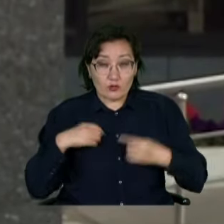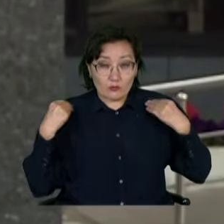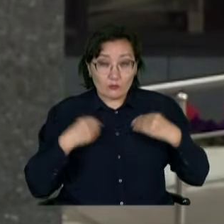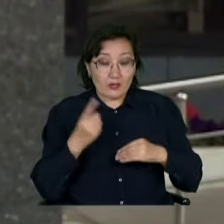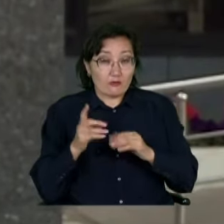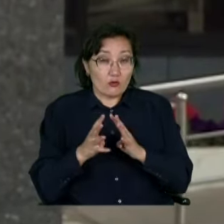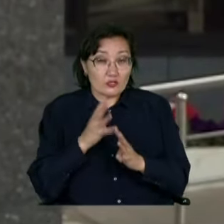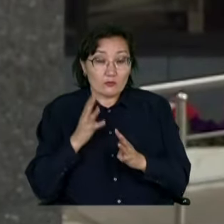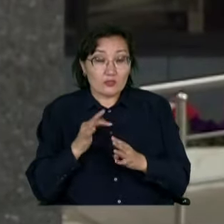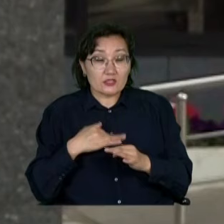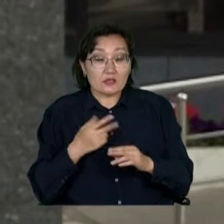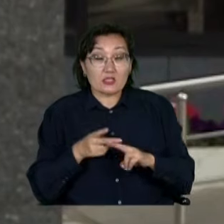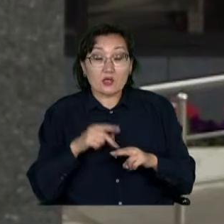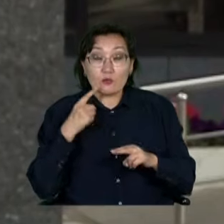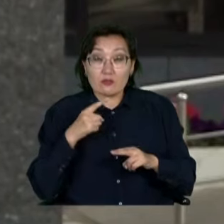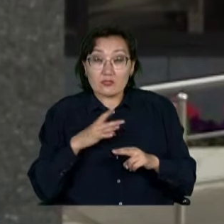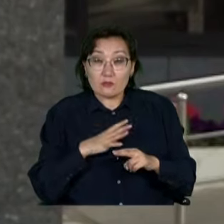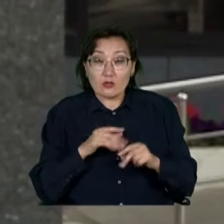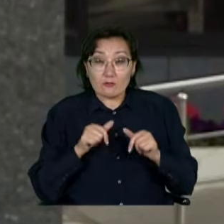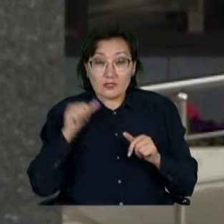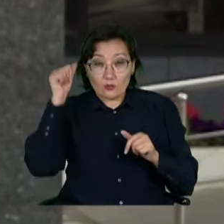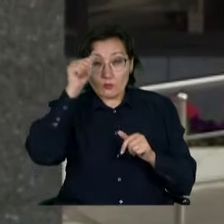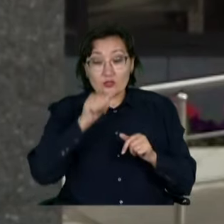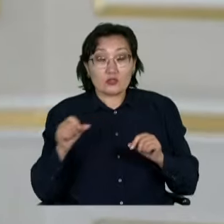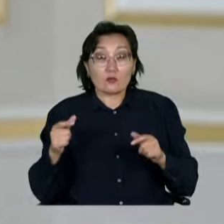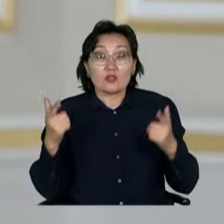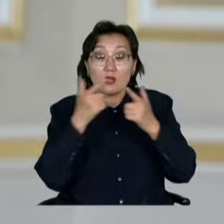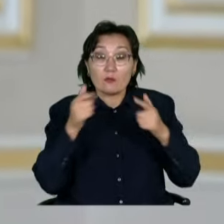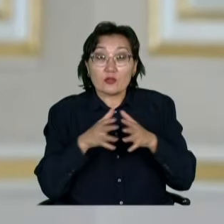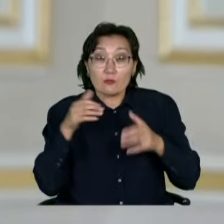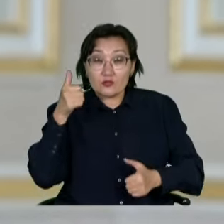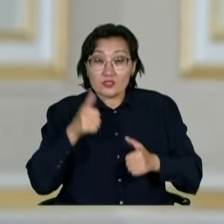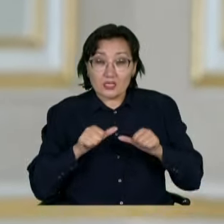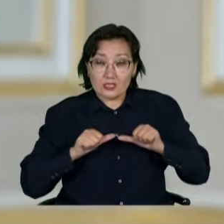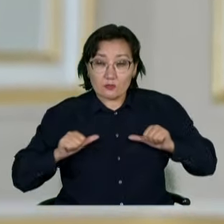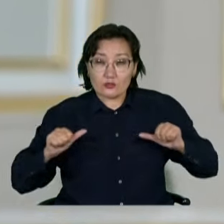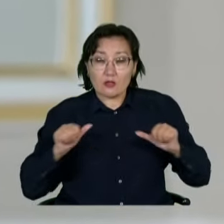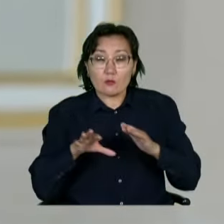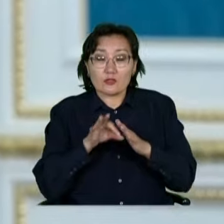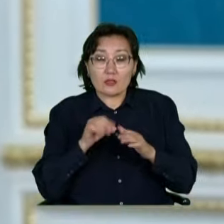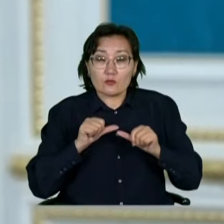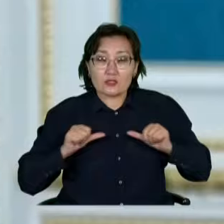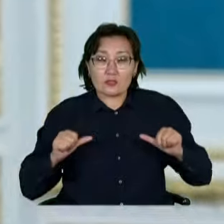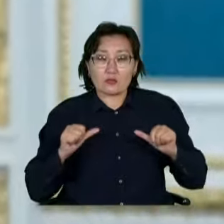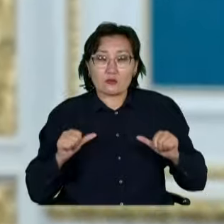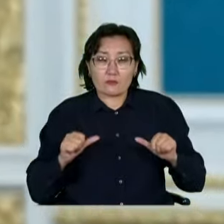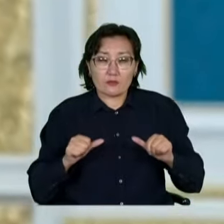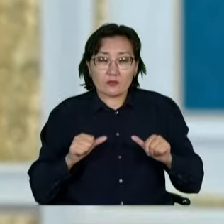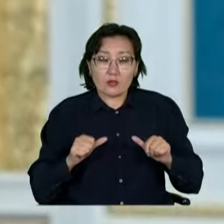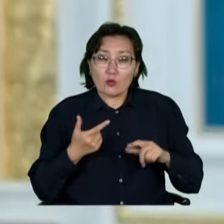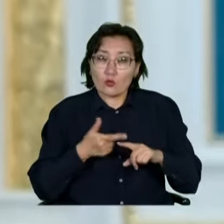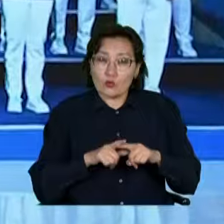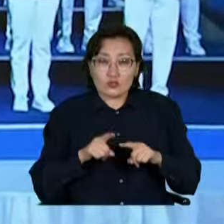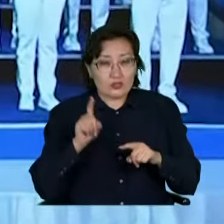первую очередь... Я про это уже говорил, что в этом году мы объявили большой конкурс, комиссию. То есть это выбрала комиссия многочисленная. Она